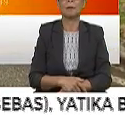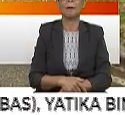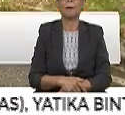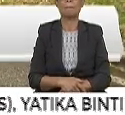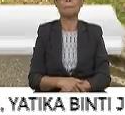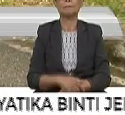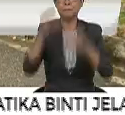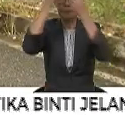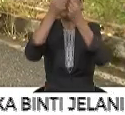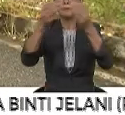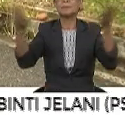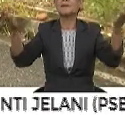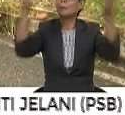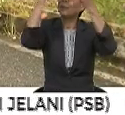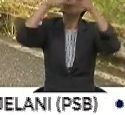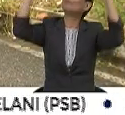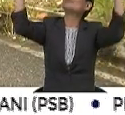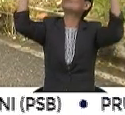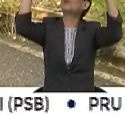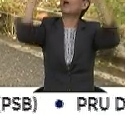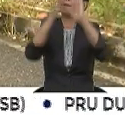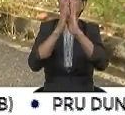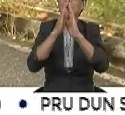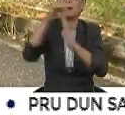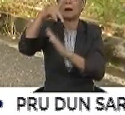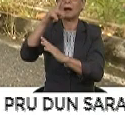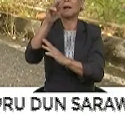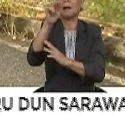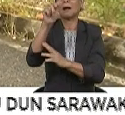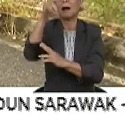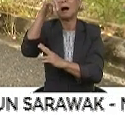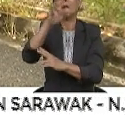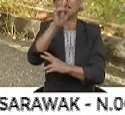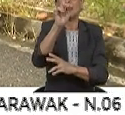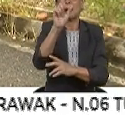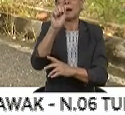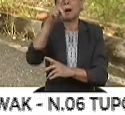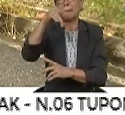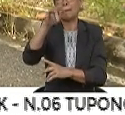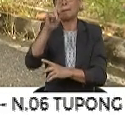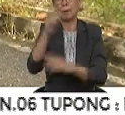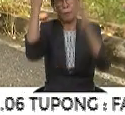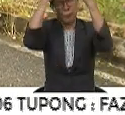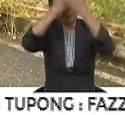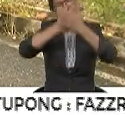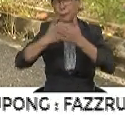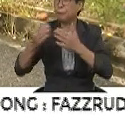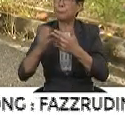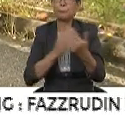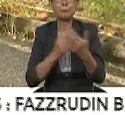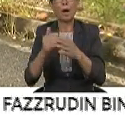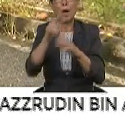sekuensial kongsikan cuaca di Bandar kafir ketika ini agak mendung namun rasanya tidak menghalang-halangi